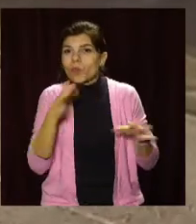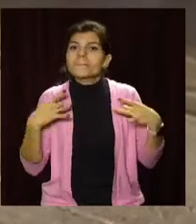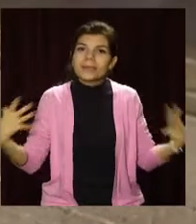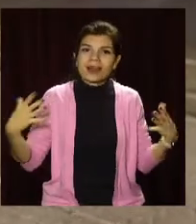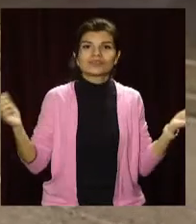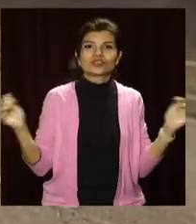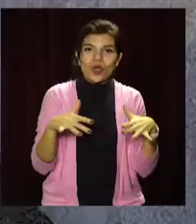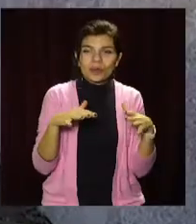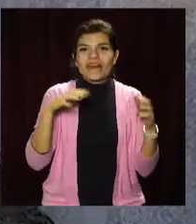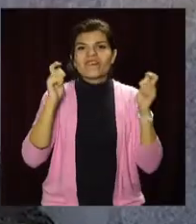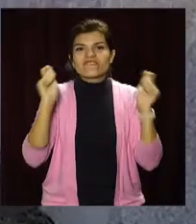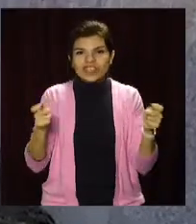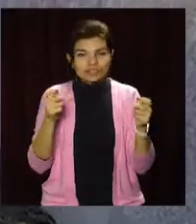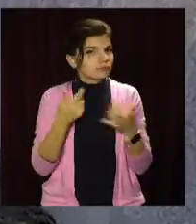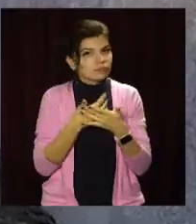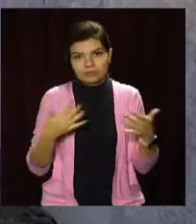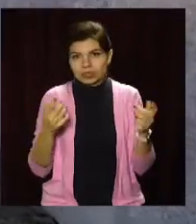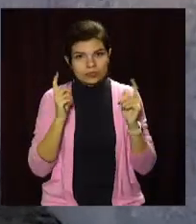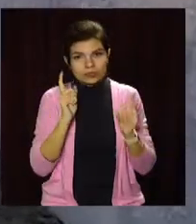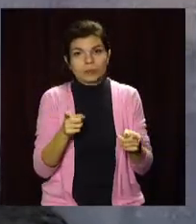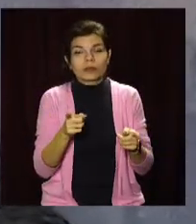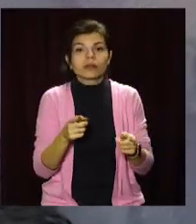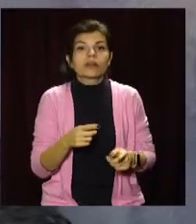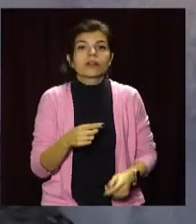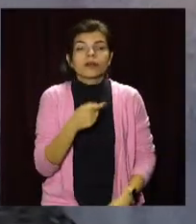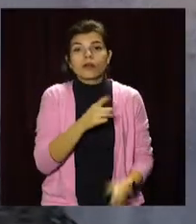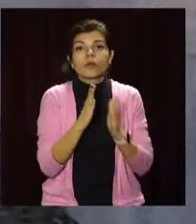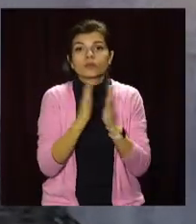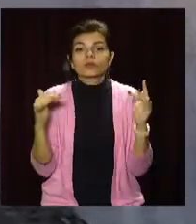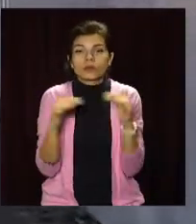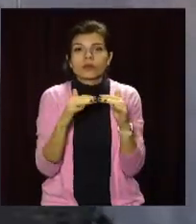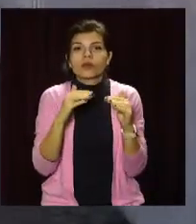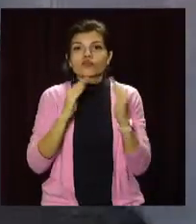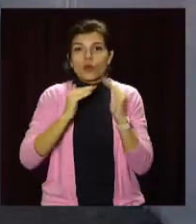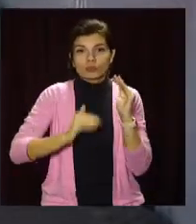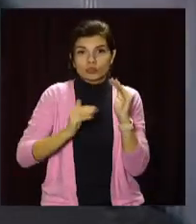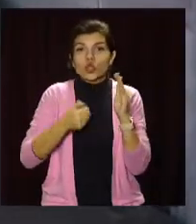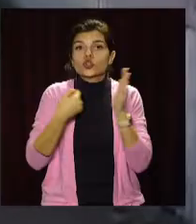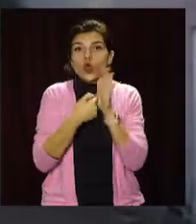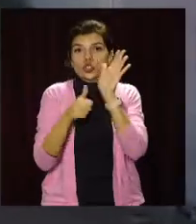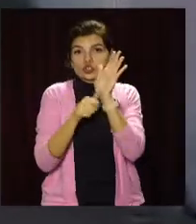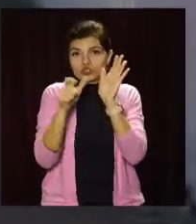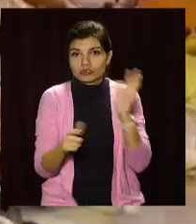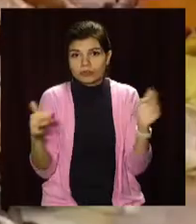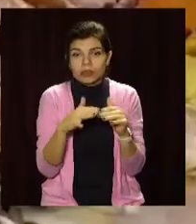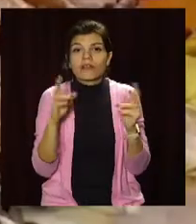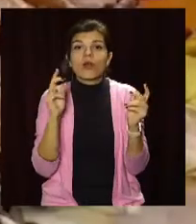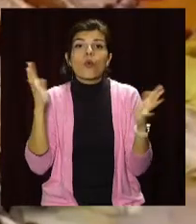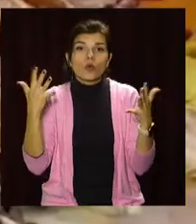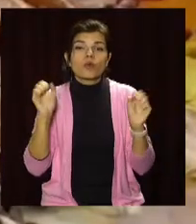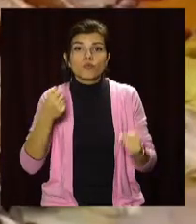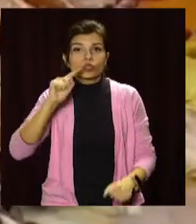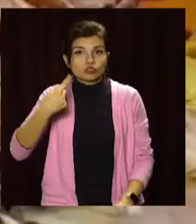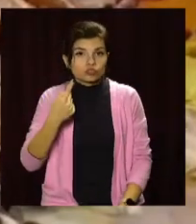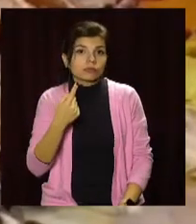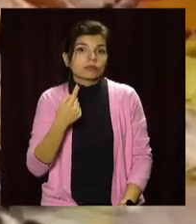масові зібрання та вечірки заборонені. Мешканців закликають обмежити зустрічі в приватних будинках до 6 людей. Гуляти можна лише годину щодня